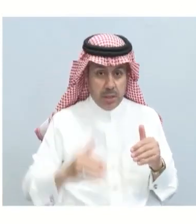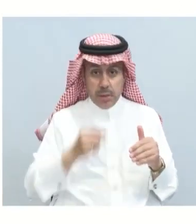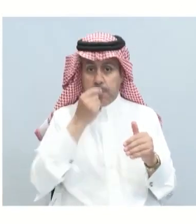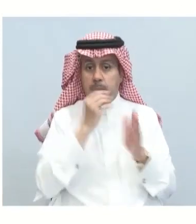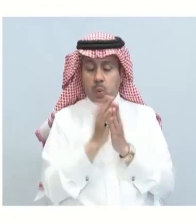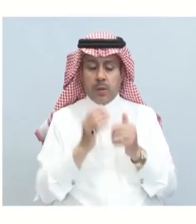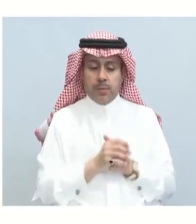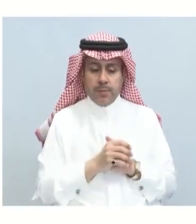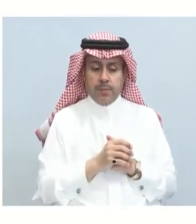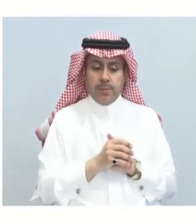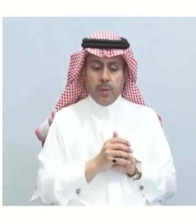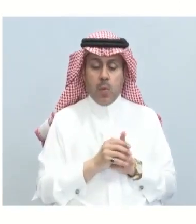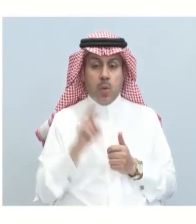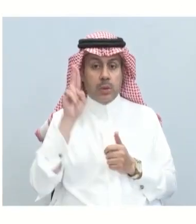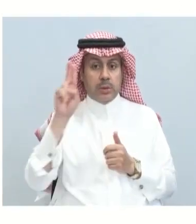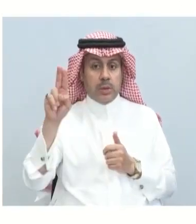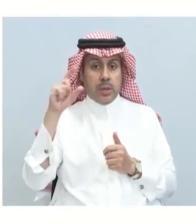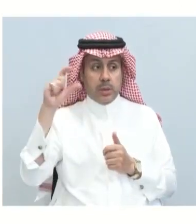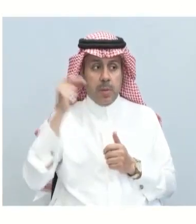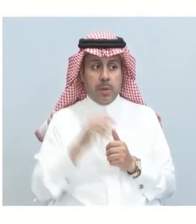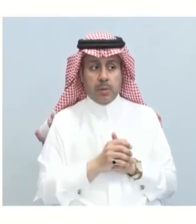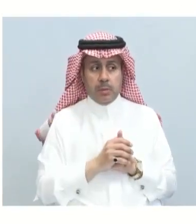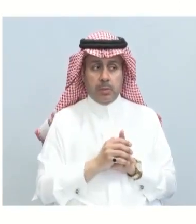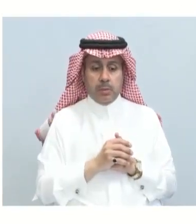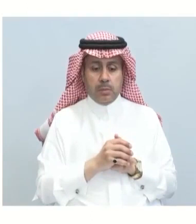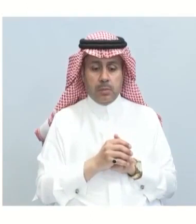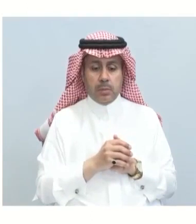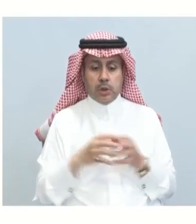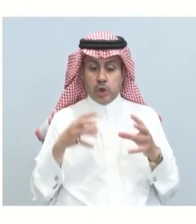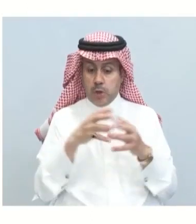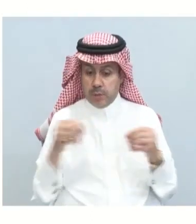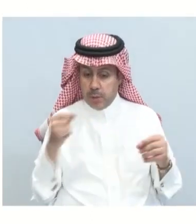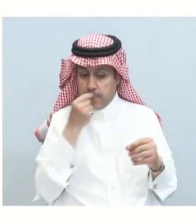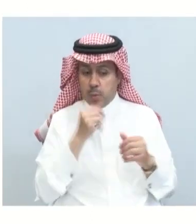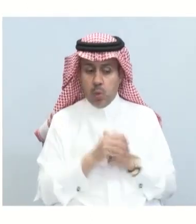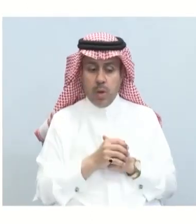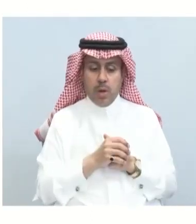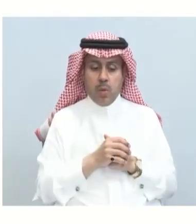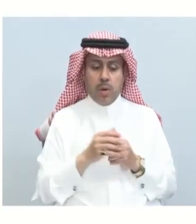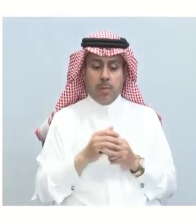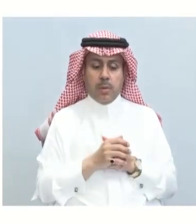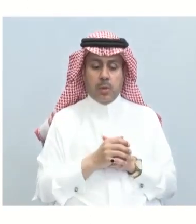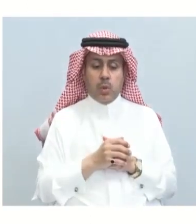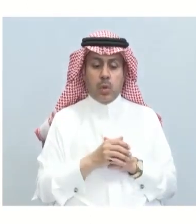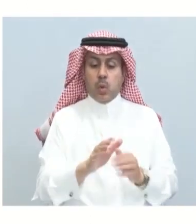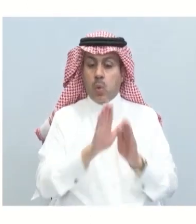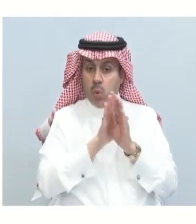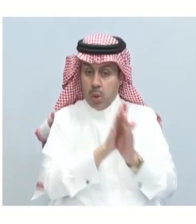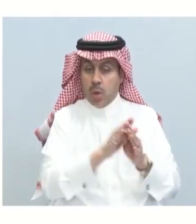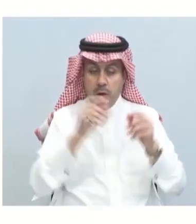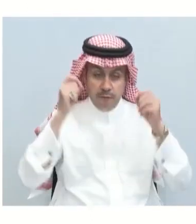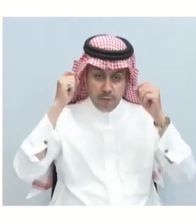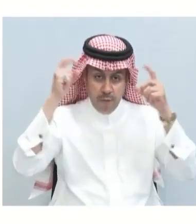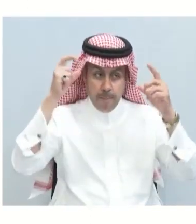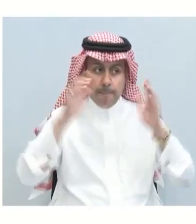القران ثانيا يعتبر من تفسير القران بالقران ثالثا يعين على فهم